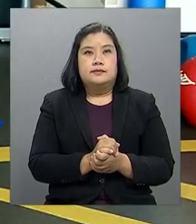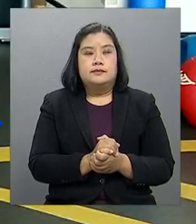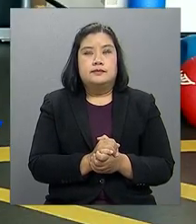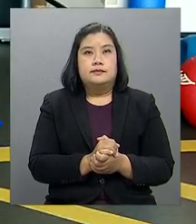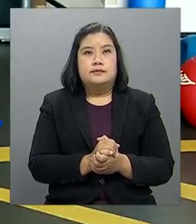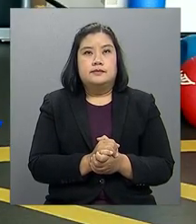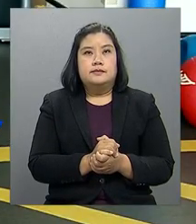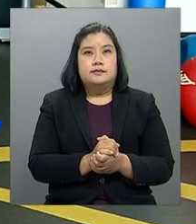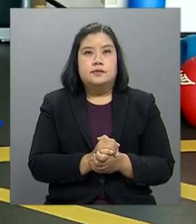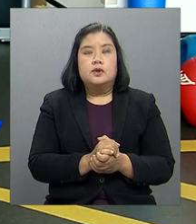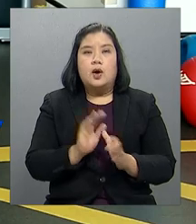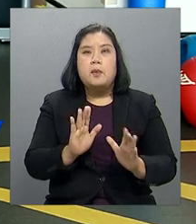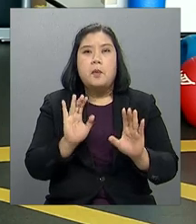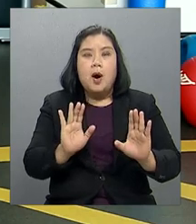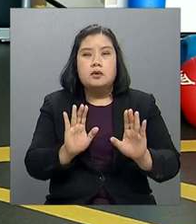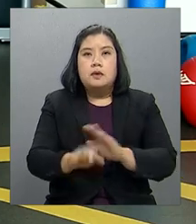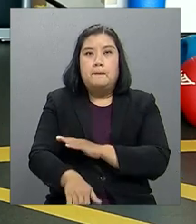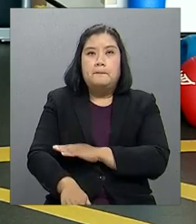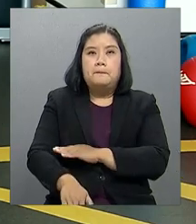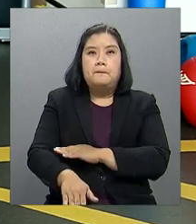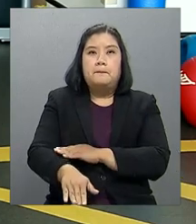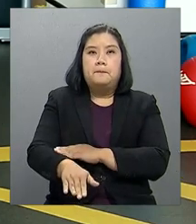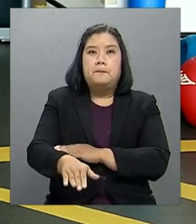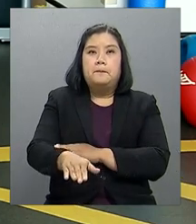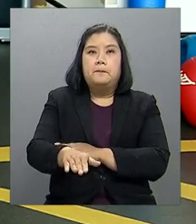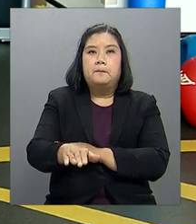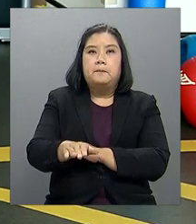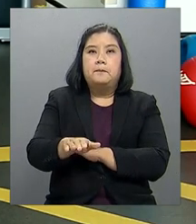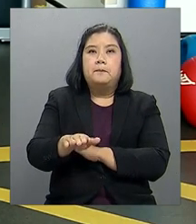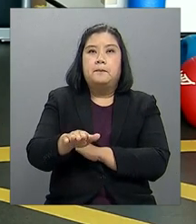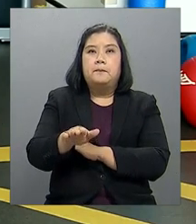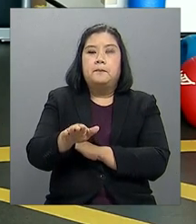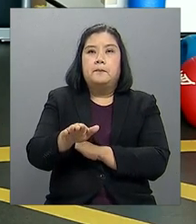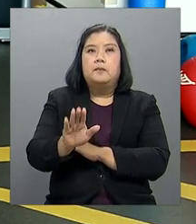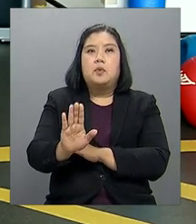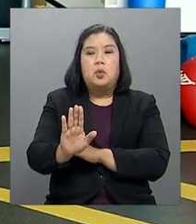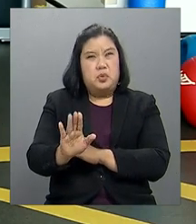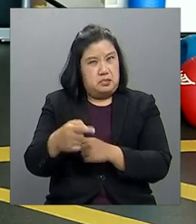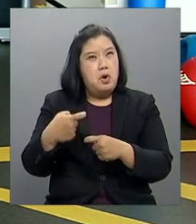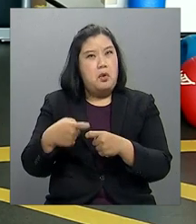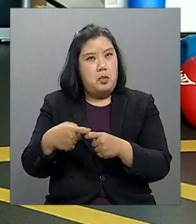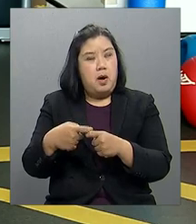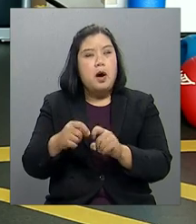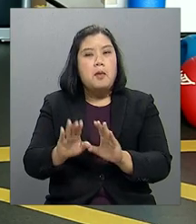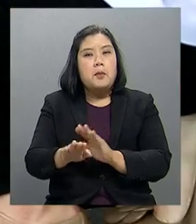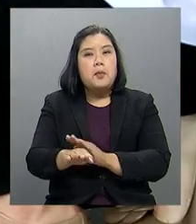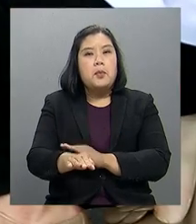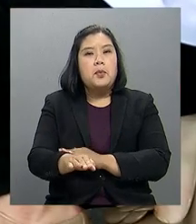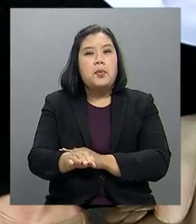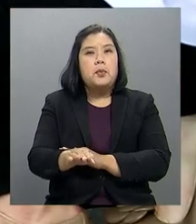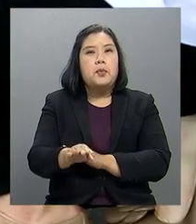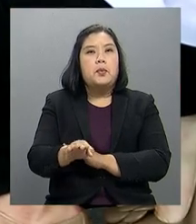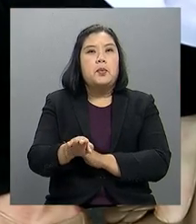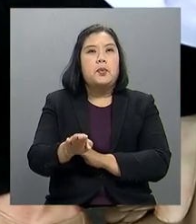ๆเตะขาขึ้นช้าๆนะคะยากไหม ยากขึ้นค่ะ แล้วจังหวะที่ยางรีคอยตัวกลับ